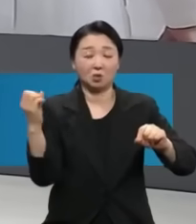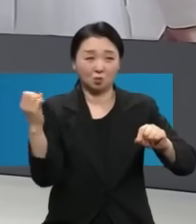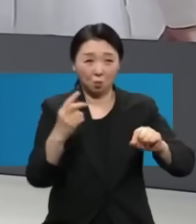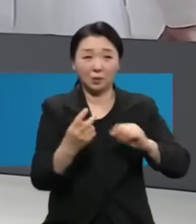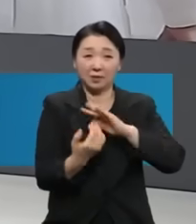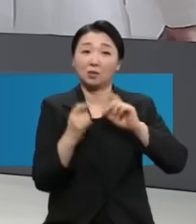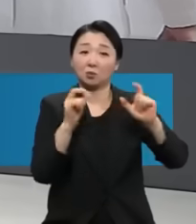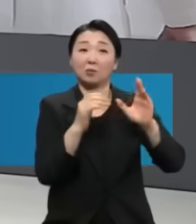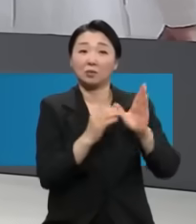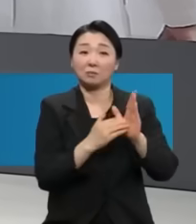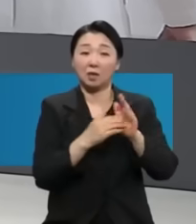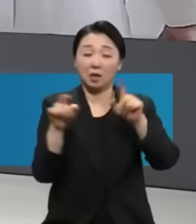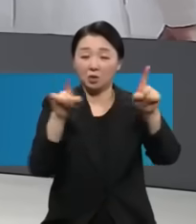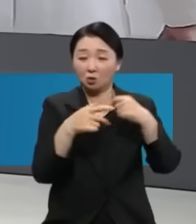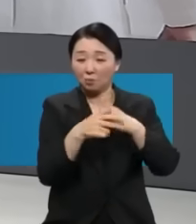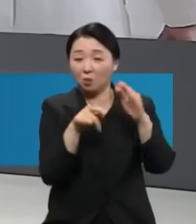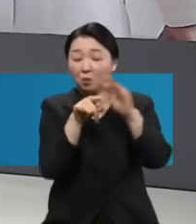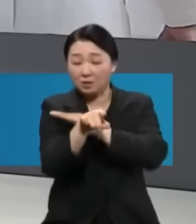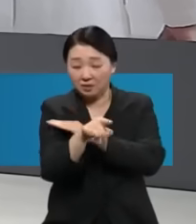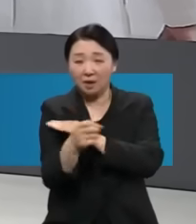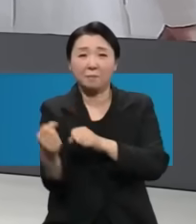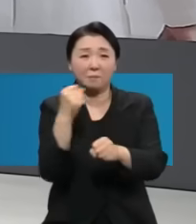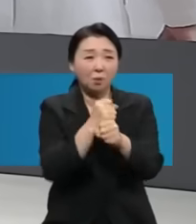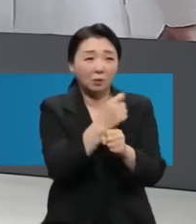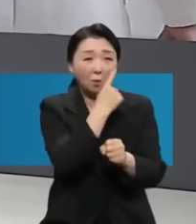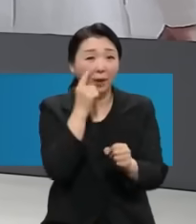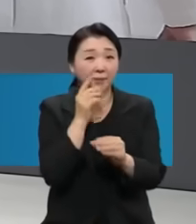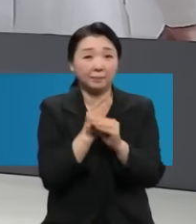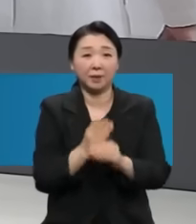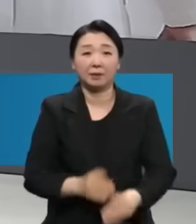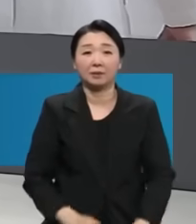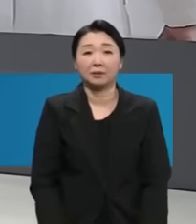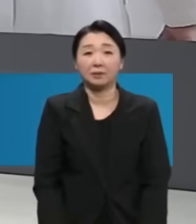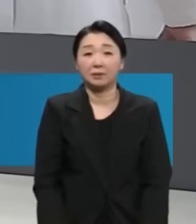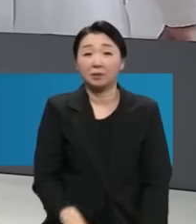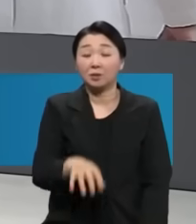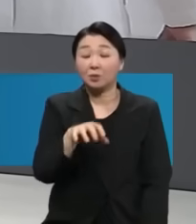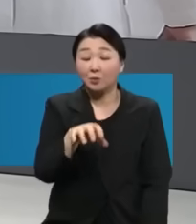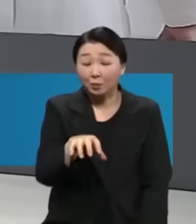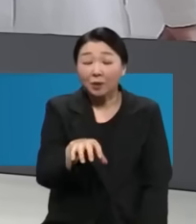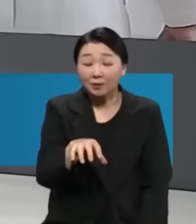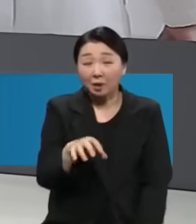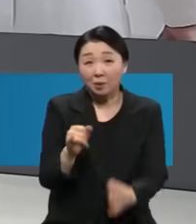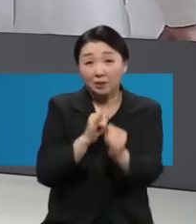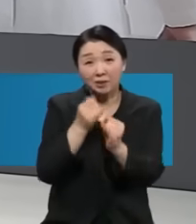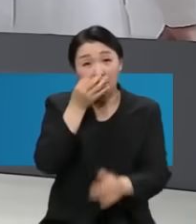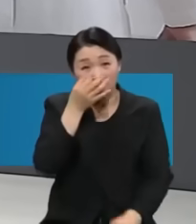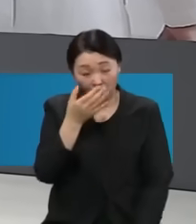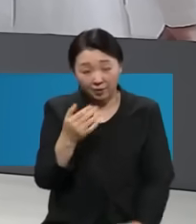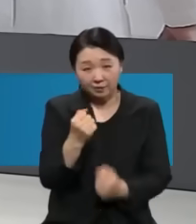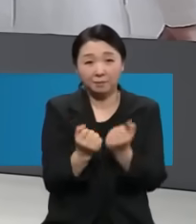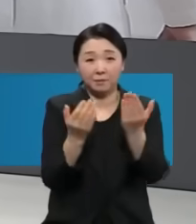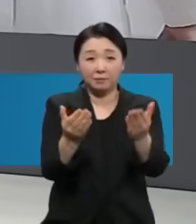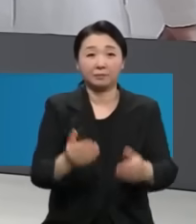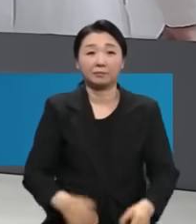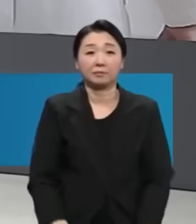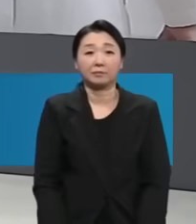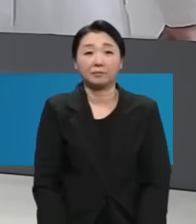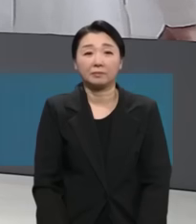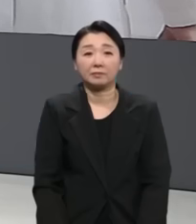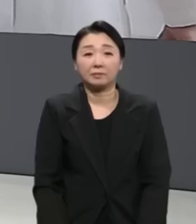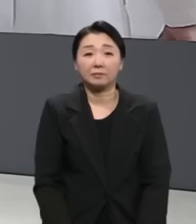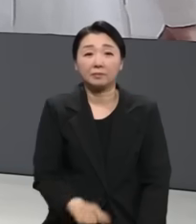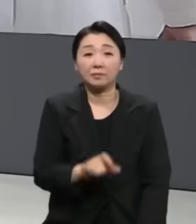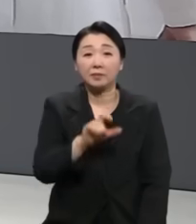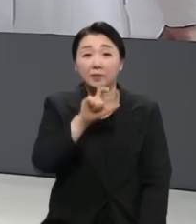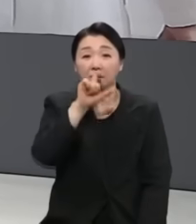찾아 마지막으로 전공의들의 복귀 여부를 확인하고 있는데요. 현장에 있는 취재 기자를 연결해 자세하게 들어보겠습니다.